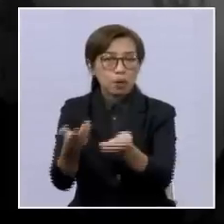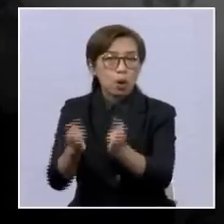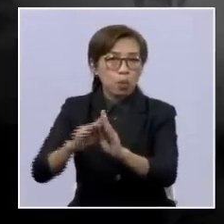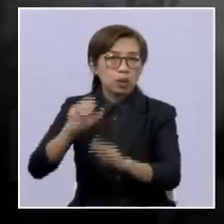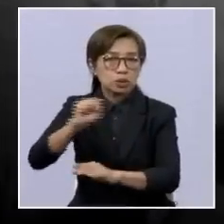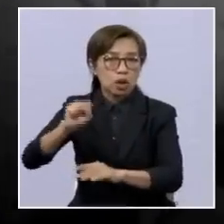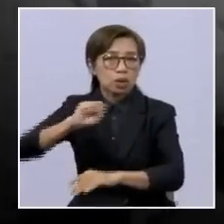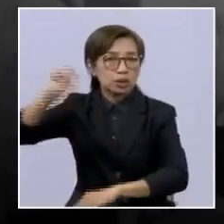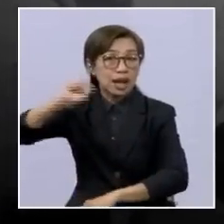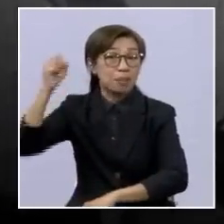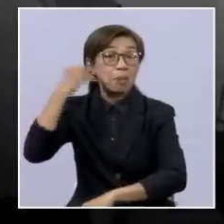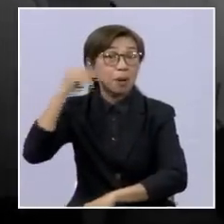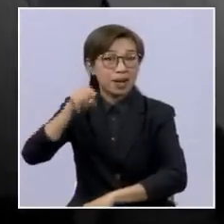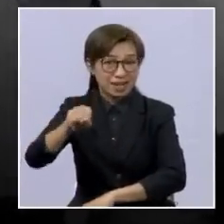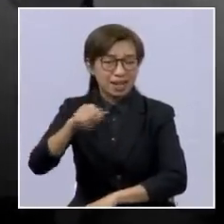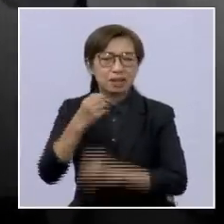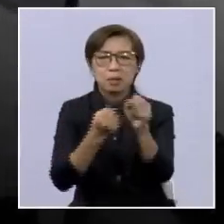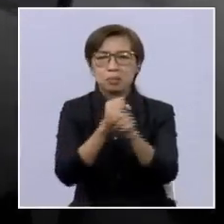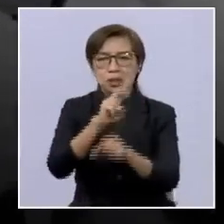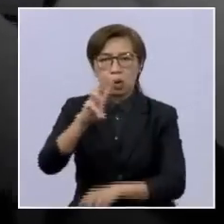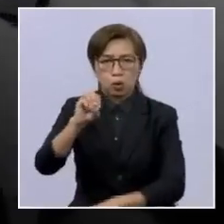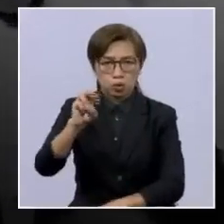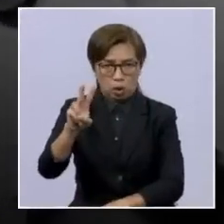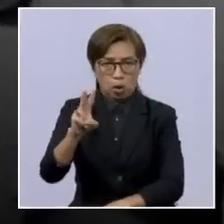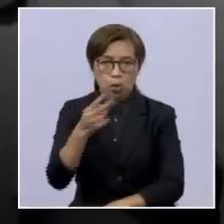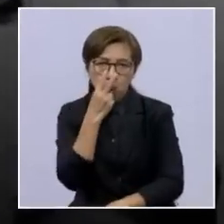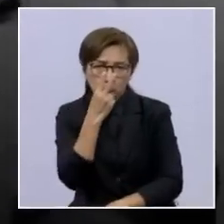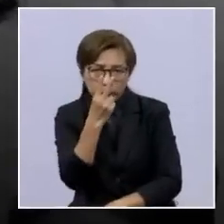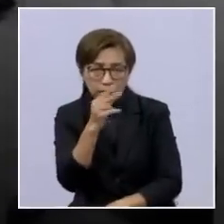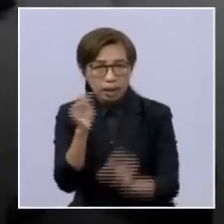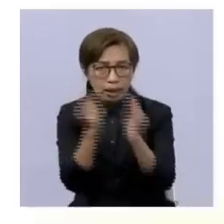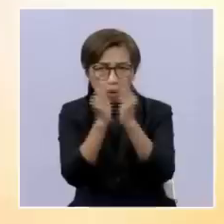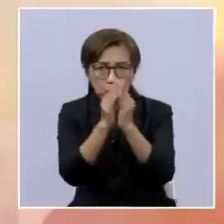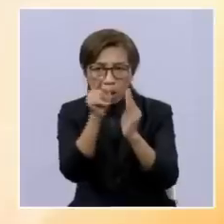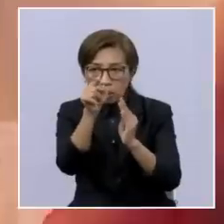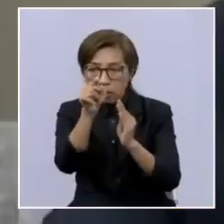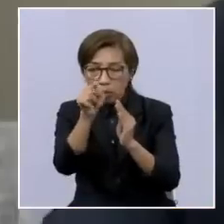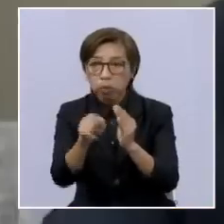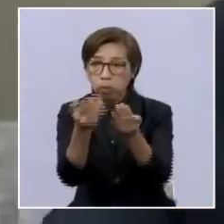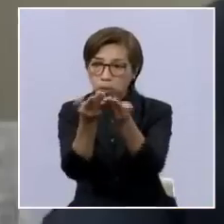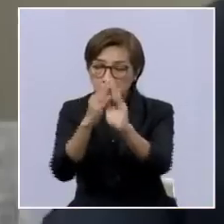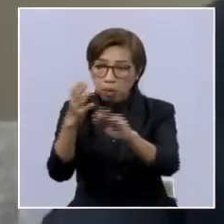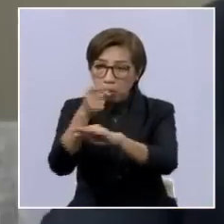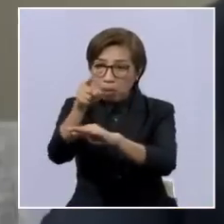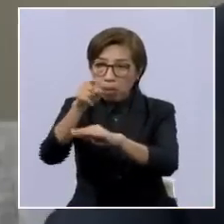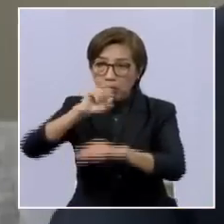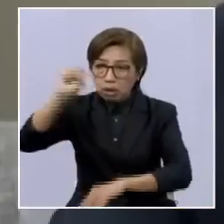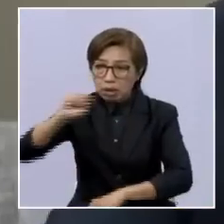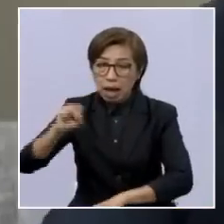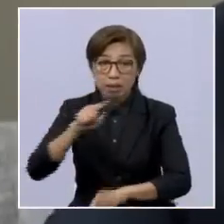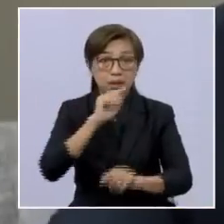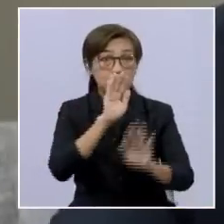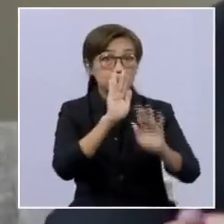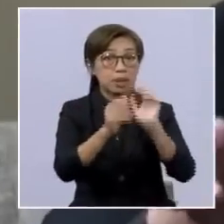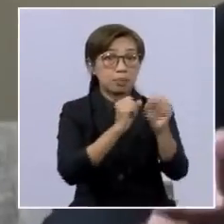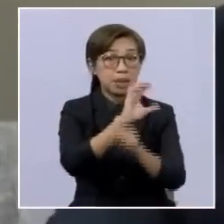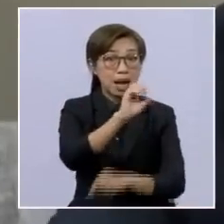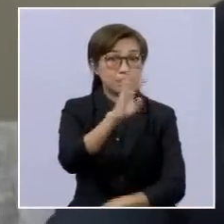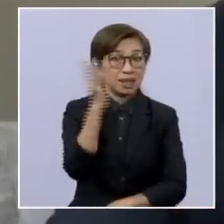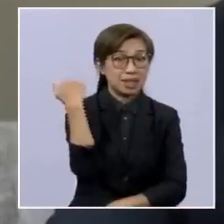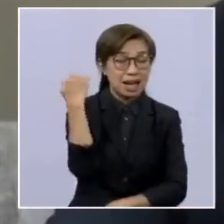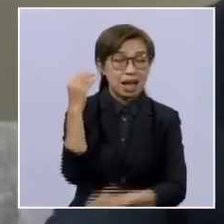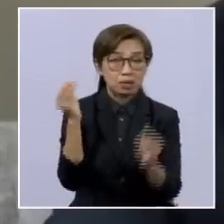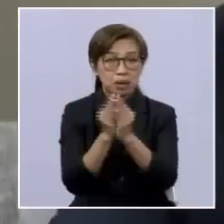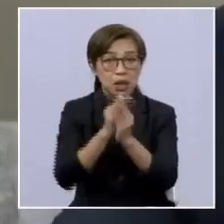เราเห็นผลการเลือกตั้งออกมาเฮ้ยบ้านใหญ่หลายๆบ้านกลับมา จากปี54ที่อาจารย์บอก ใช่บ้านใหญ่ห